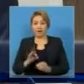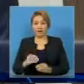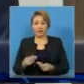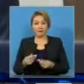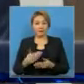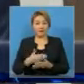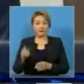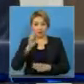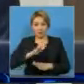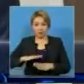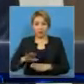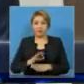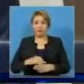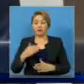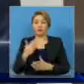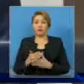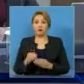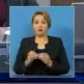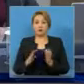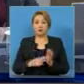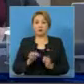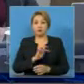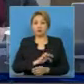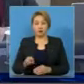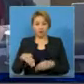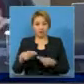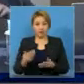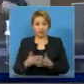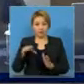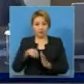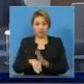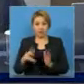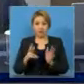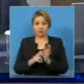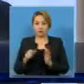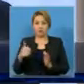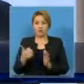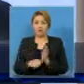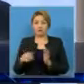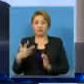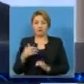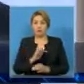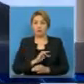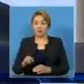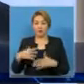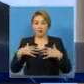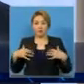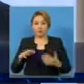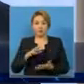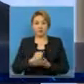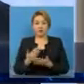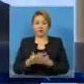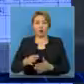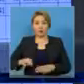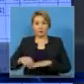Субсидиялауға республикалық және облыстық бюджеттен 19 миллиард теңге бөлінді. Соның ішінде 863 миллион теңге мал шаруашылығына.